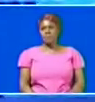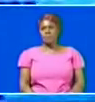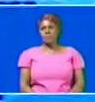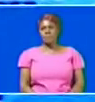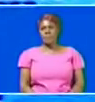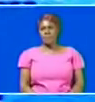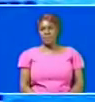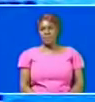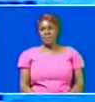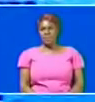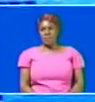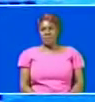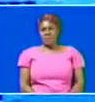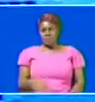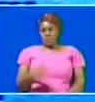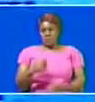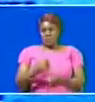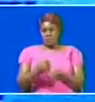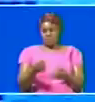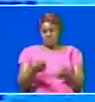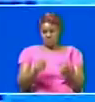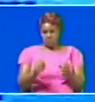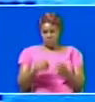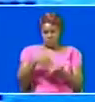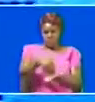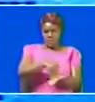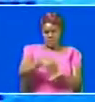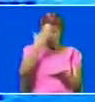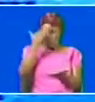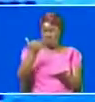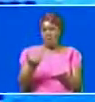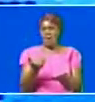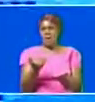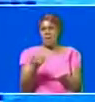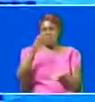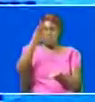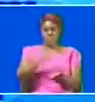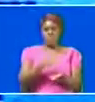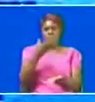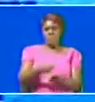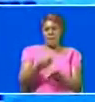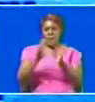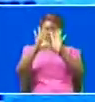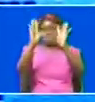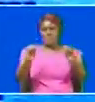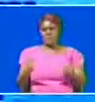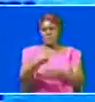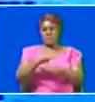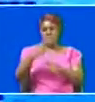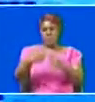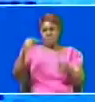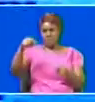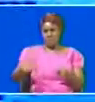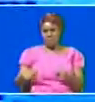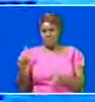Na mstakabali wa mahakama humu nchini unaelekea kuyumba yumba. Hii ni kutokana na kupunguzwa kwa fedha za bajeti ya kitaifa ya mwaka huu.